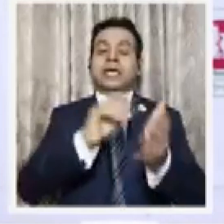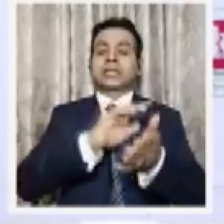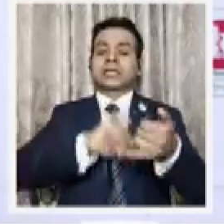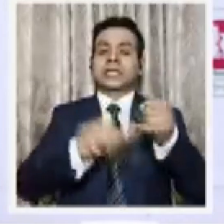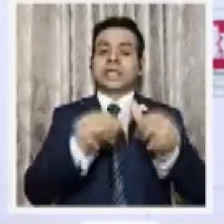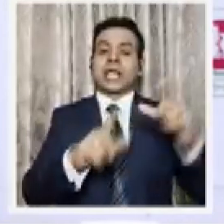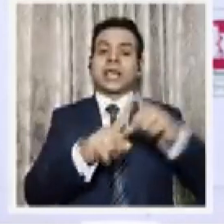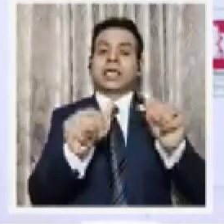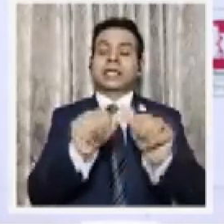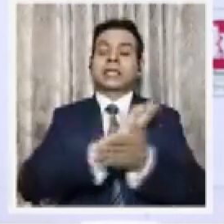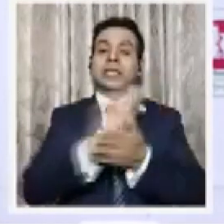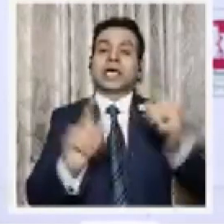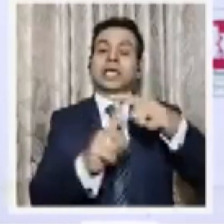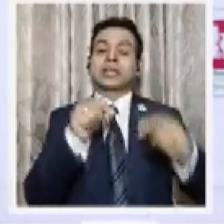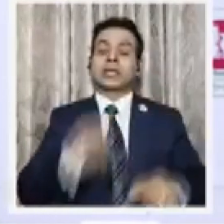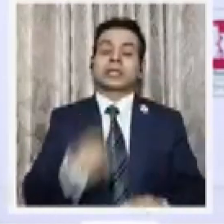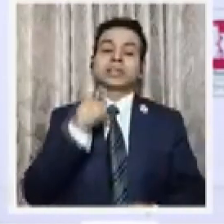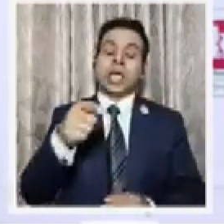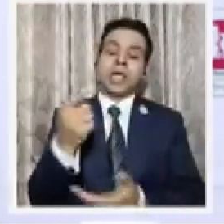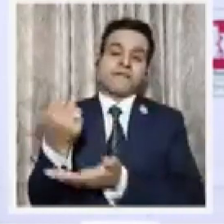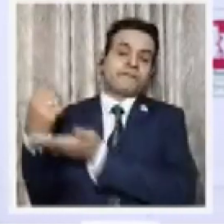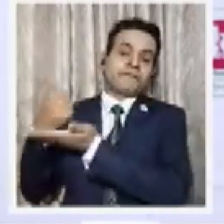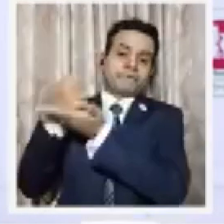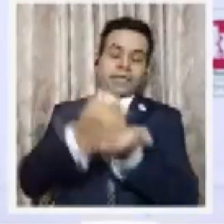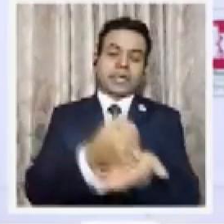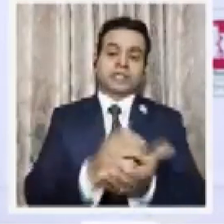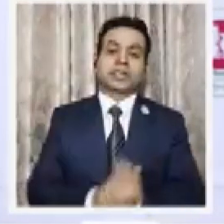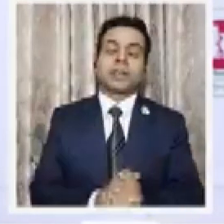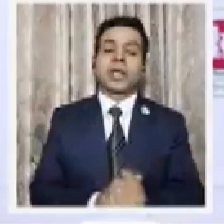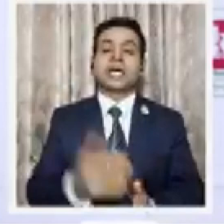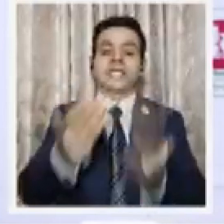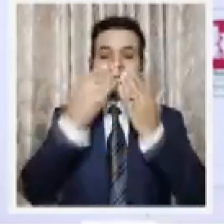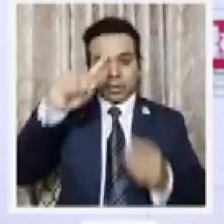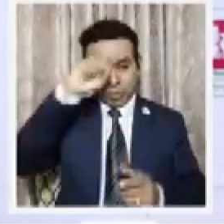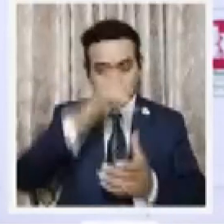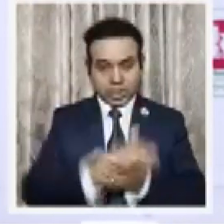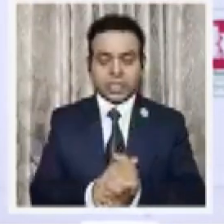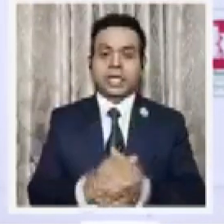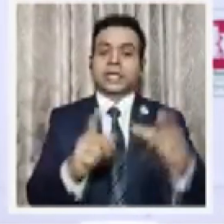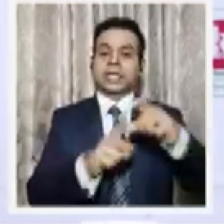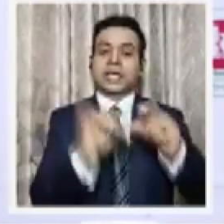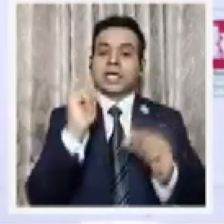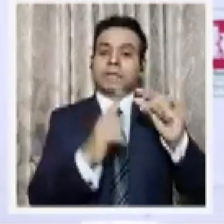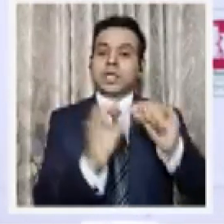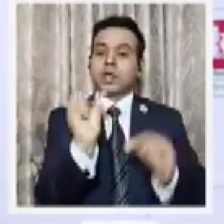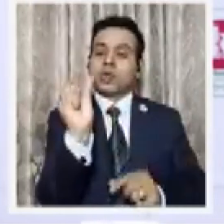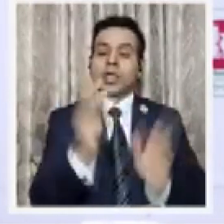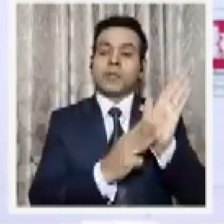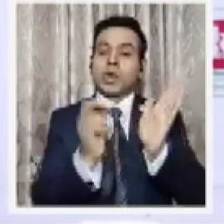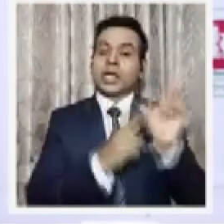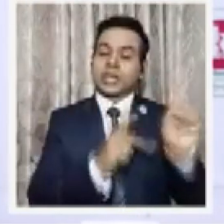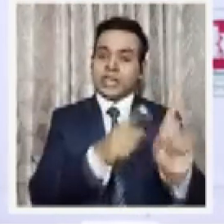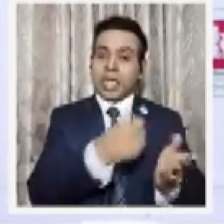ফটিকছড়ি উপজেলা আওয়ামী লীগ। আমরা কৃতজ্ঞতা জানাই ভাষাবীর এম এ ওয়াদুদ মেমোরিয়াল ট্রাস্টকে